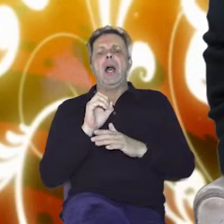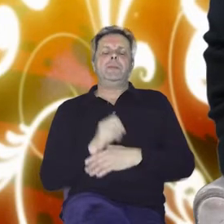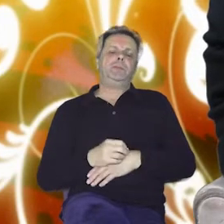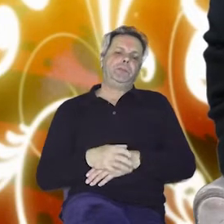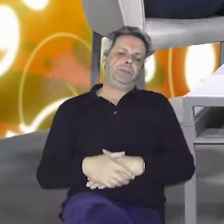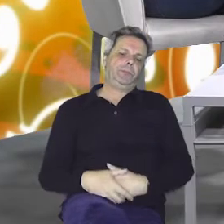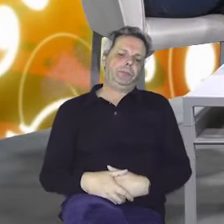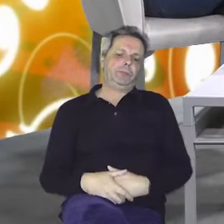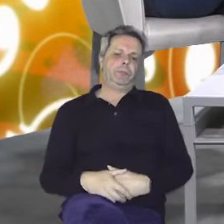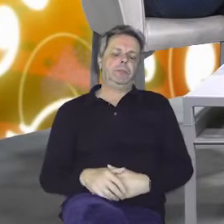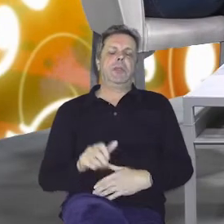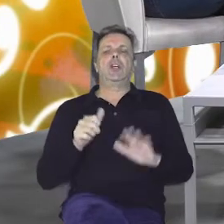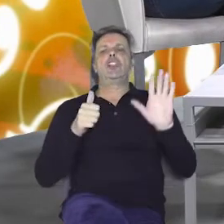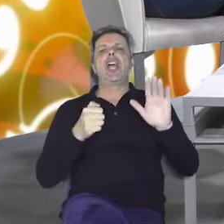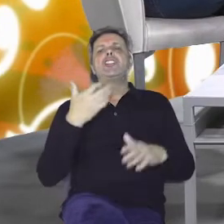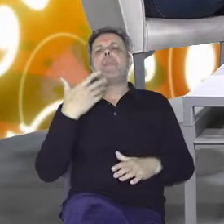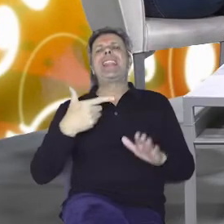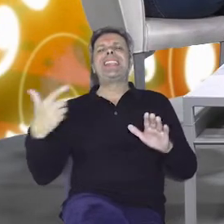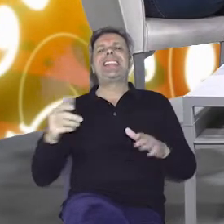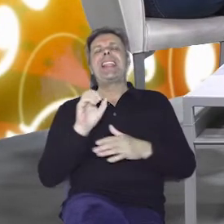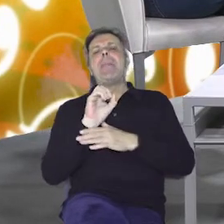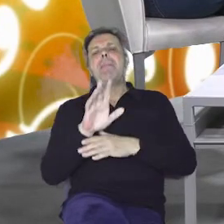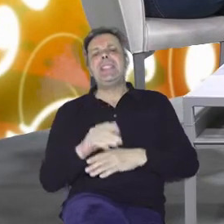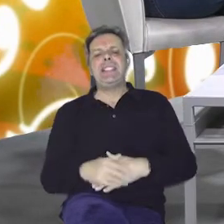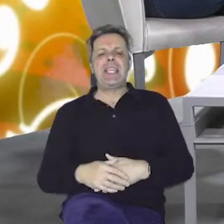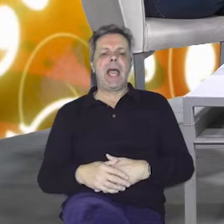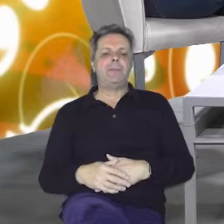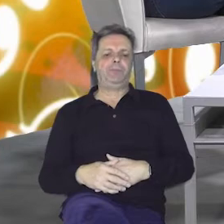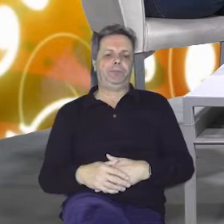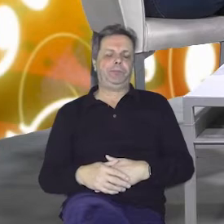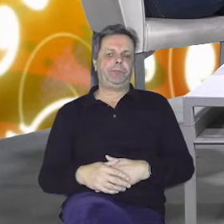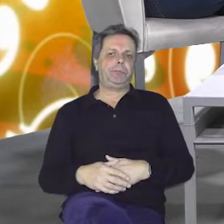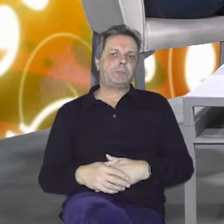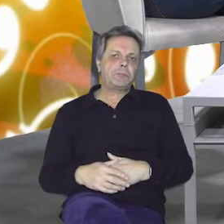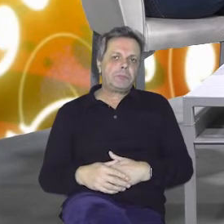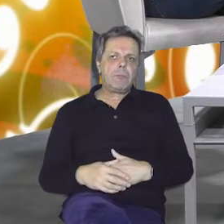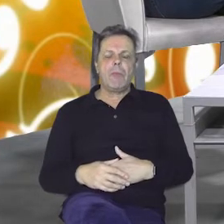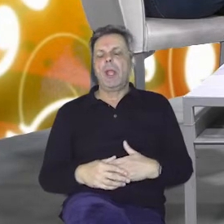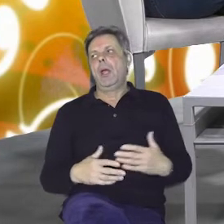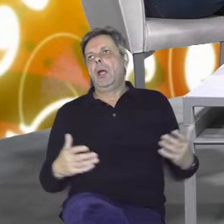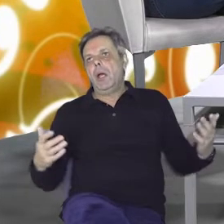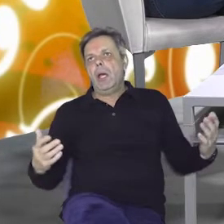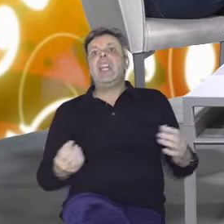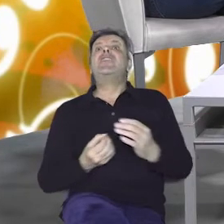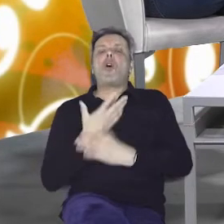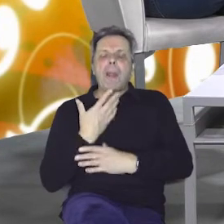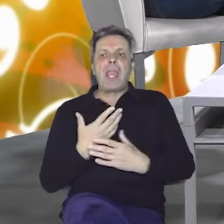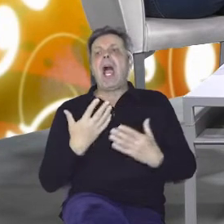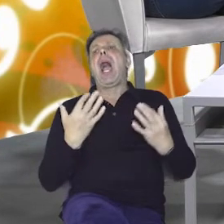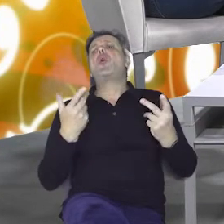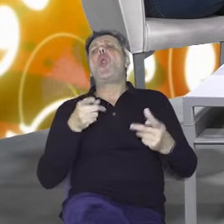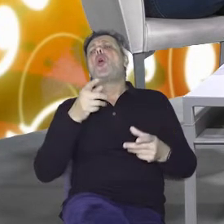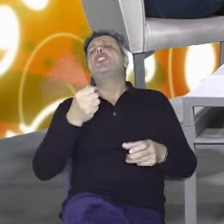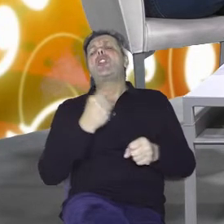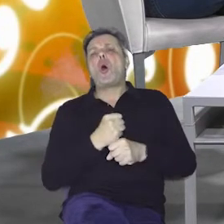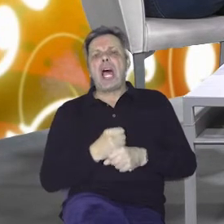600 657 imali. 657 stvorenih, a to koliko se to distribuiralo, po kojim televizijama, ja to